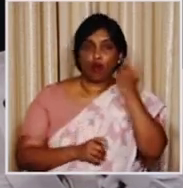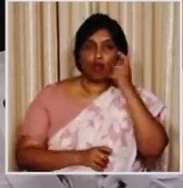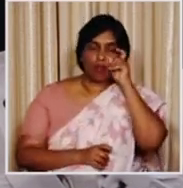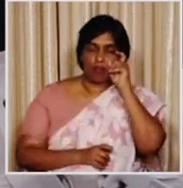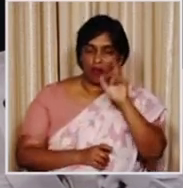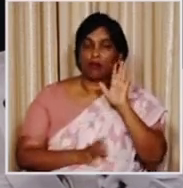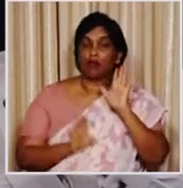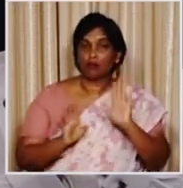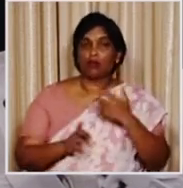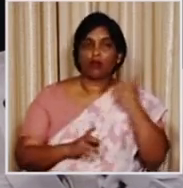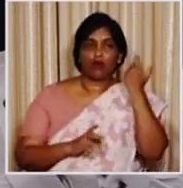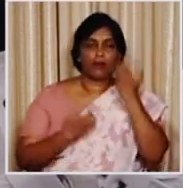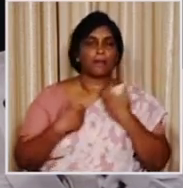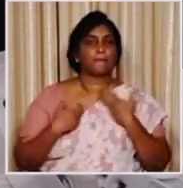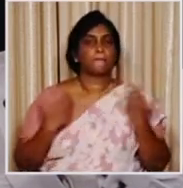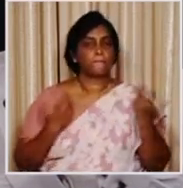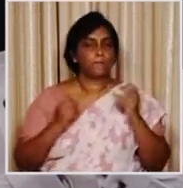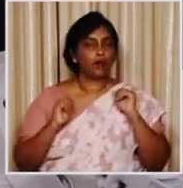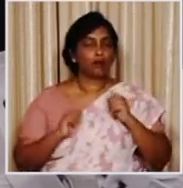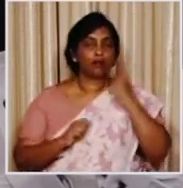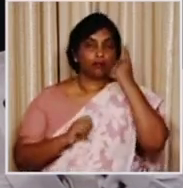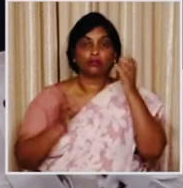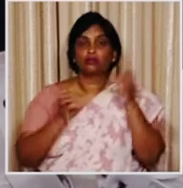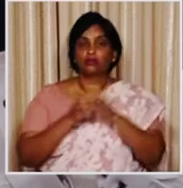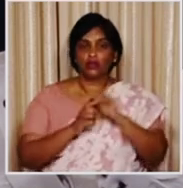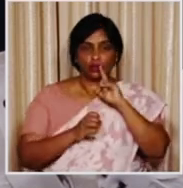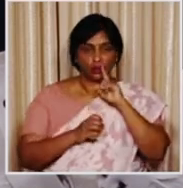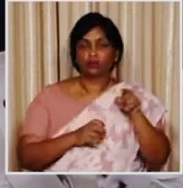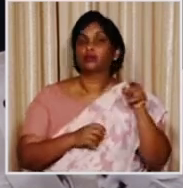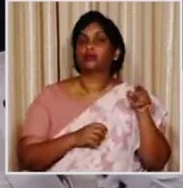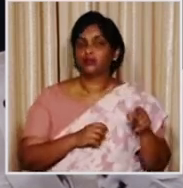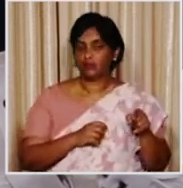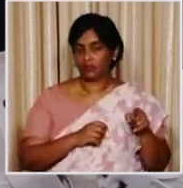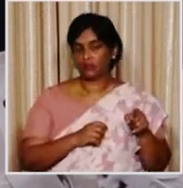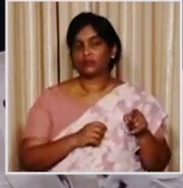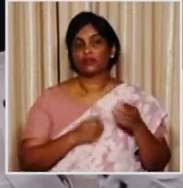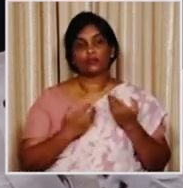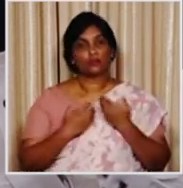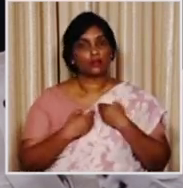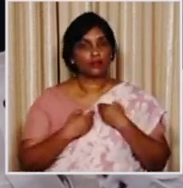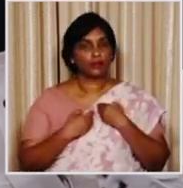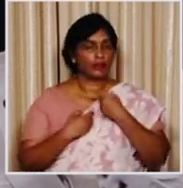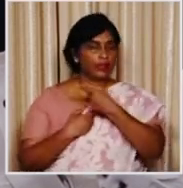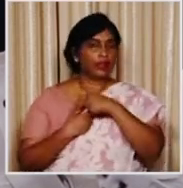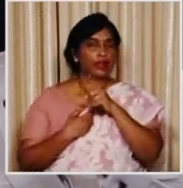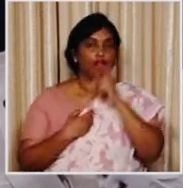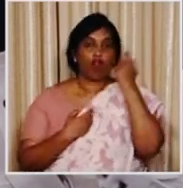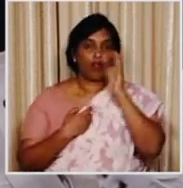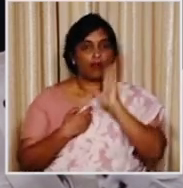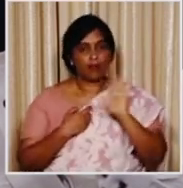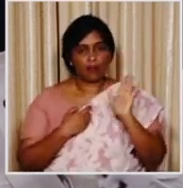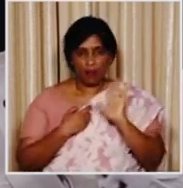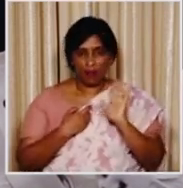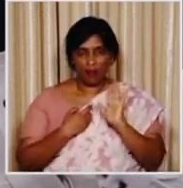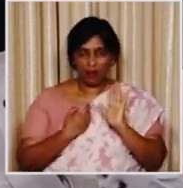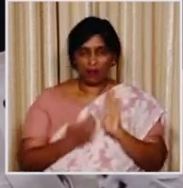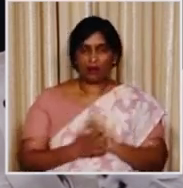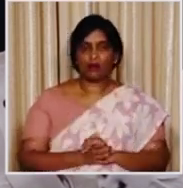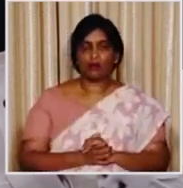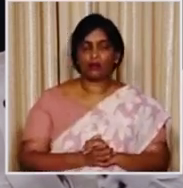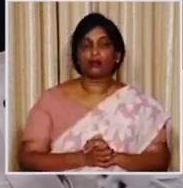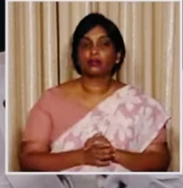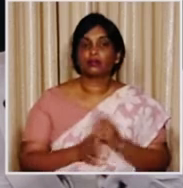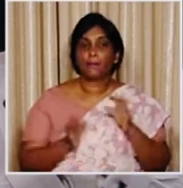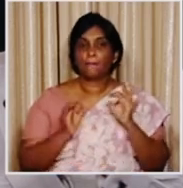ඕනේ නමුත් මට හොයන්න බෑ මොකද බුද්ධි අංශයෙන් කිව්වා මේක අපේ කෙනෙක් හොයන්න එපා